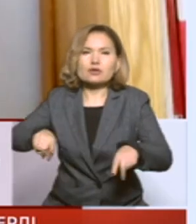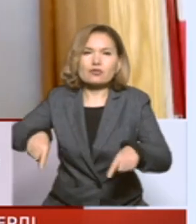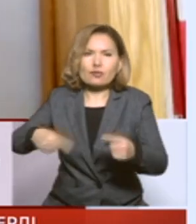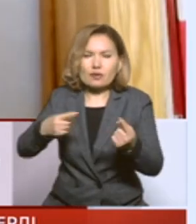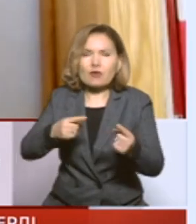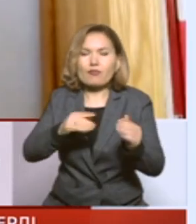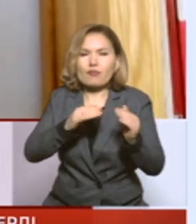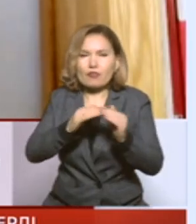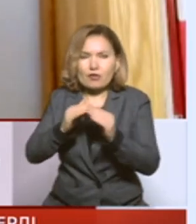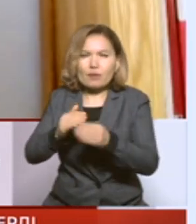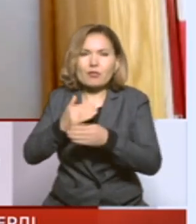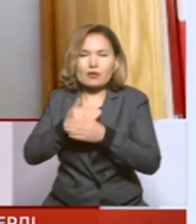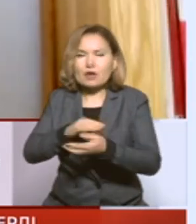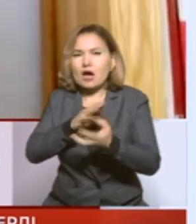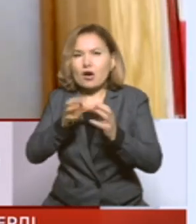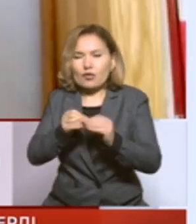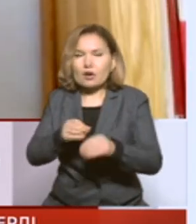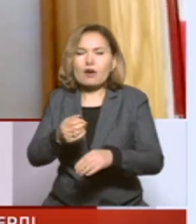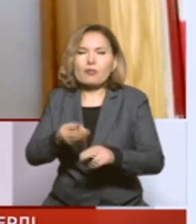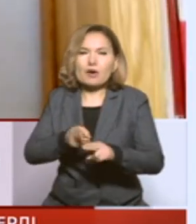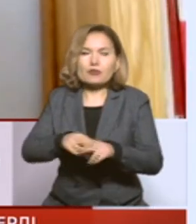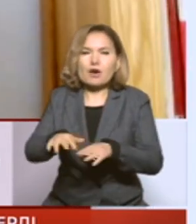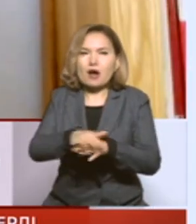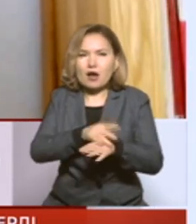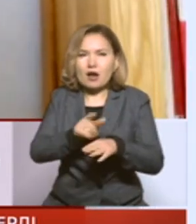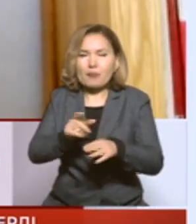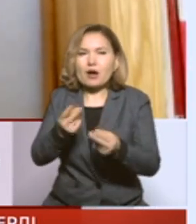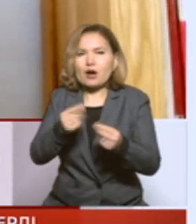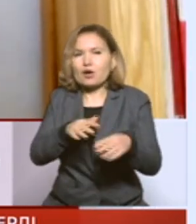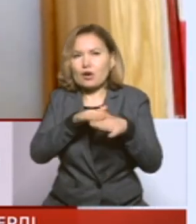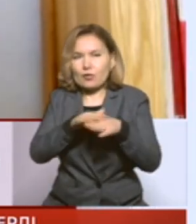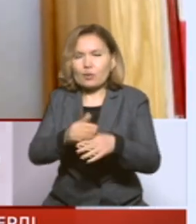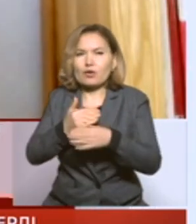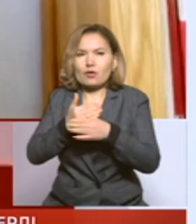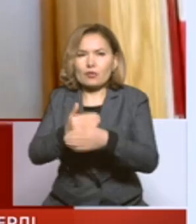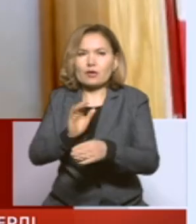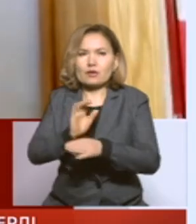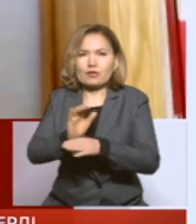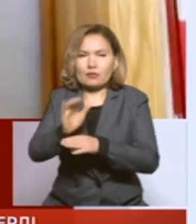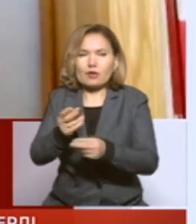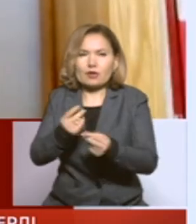ететін боламыз. Көңілі жадау жұртты қолдау үшін аз да болса ақша жинадық.